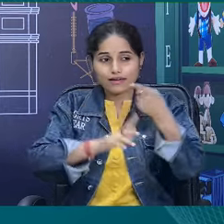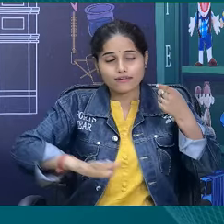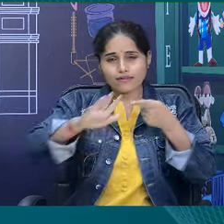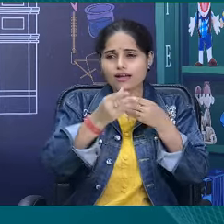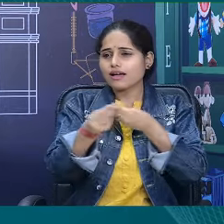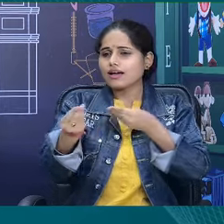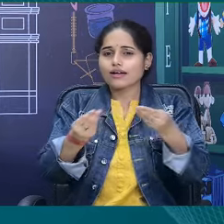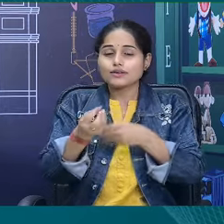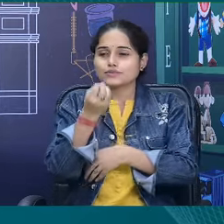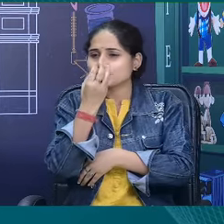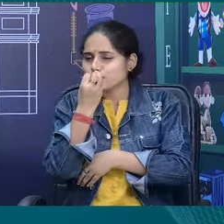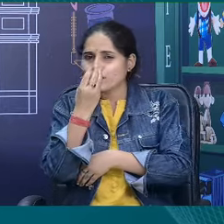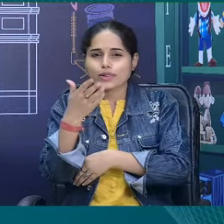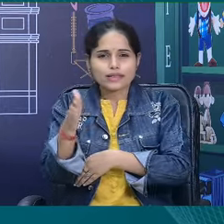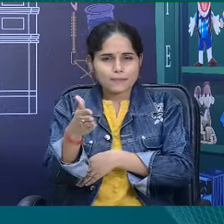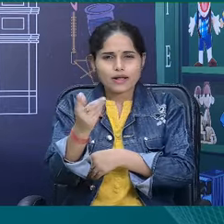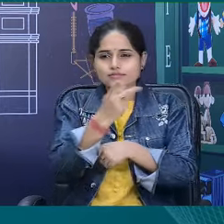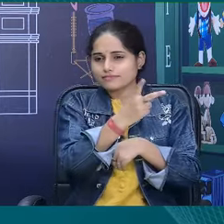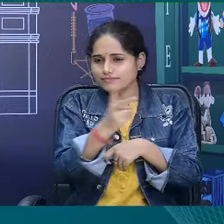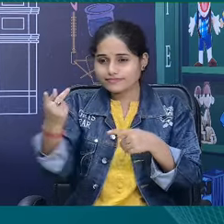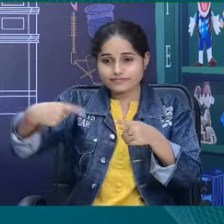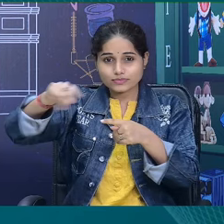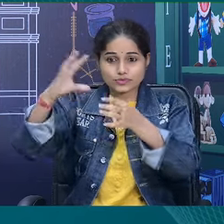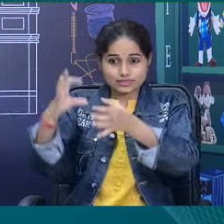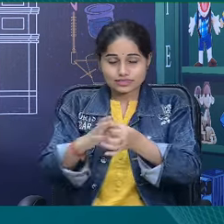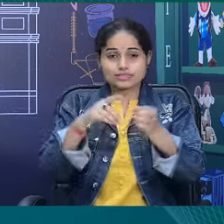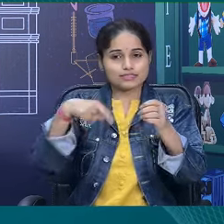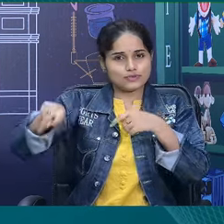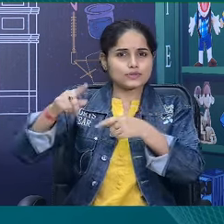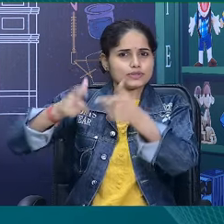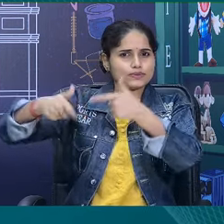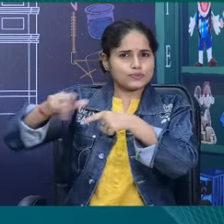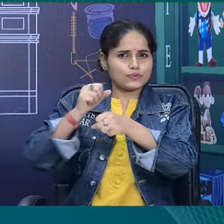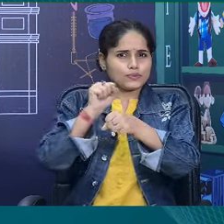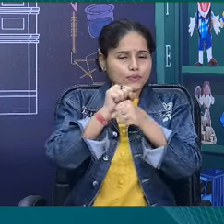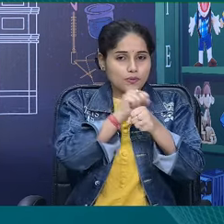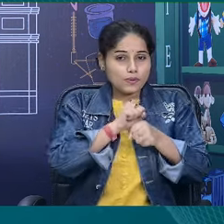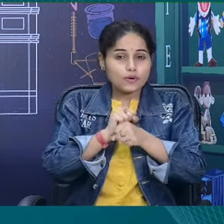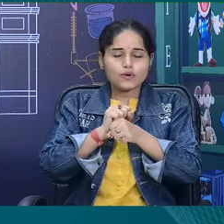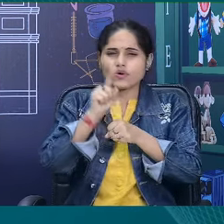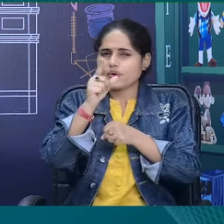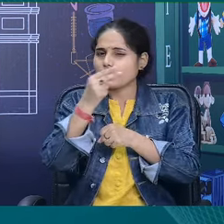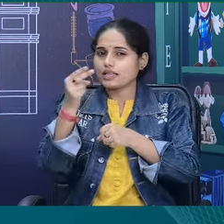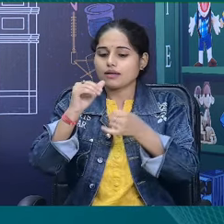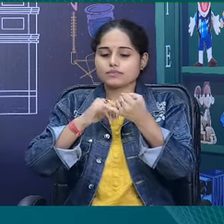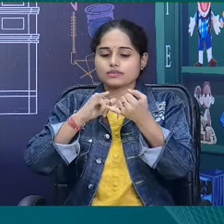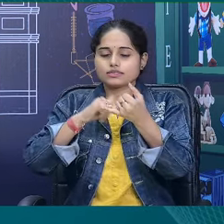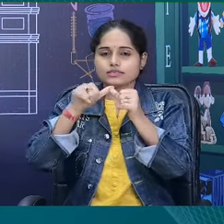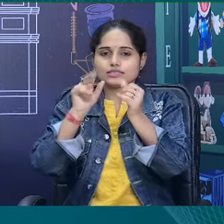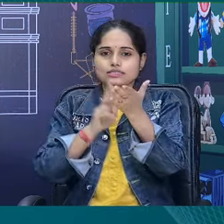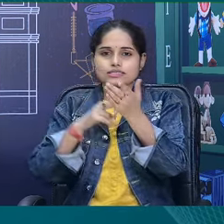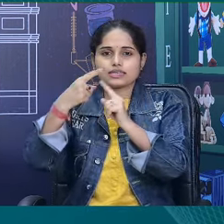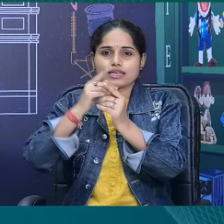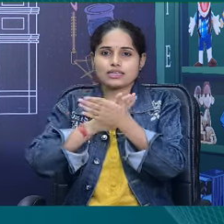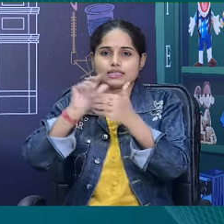सराउंडिंग्स में हम फूल पत्ते ले ले उसको लेकर के इन्होंने काफी काम किया और एक साथा करके ट्राइब है जो कि